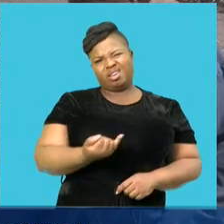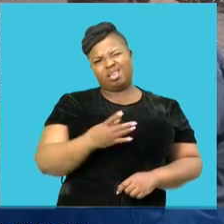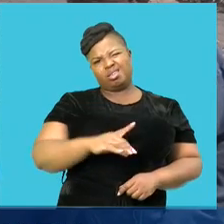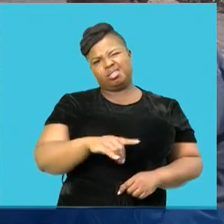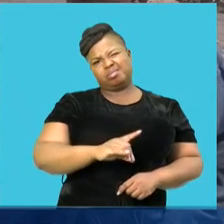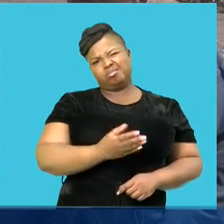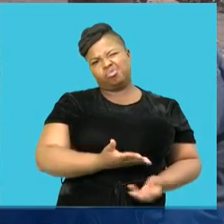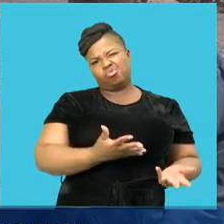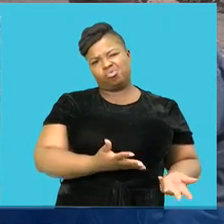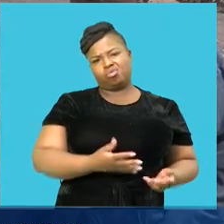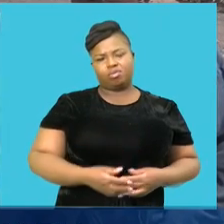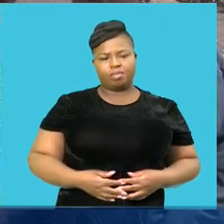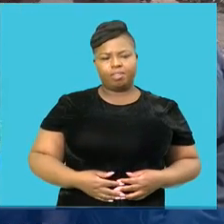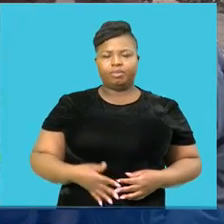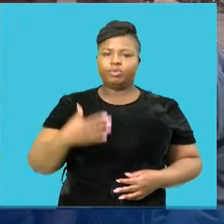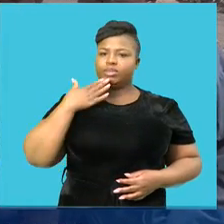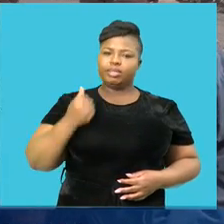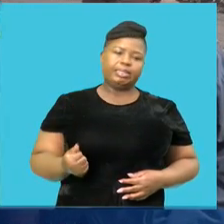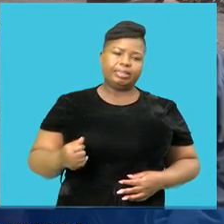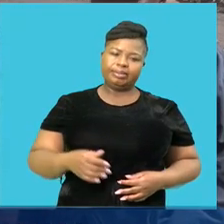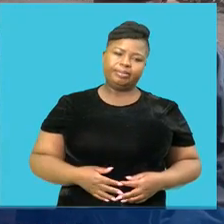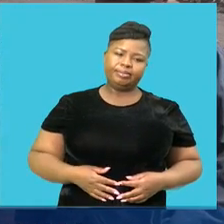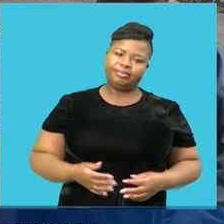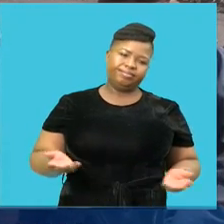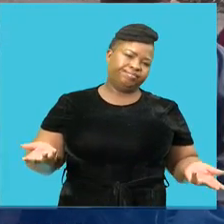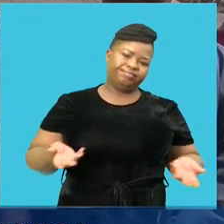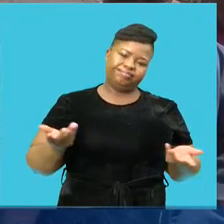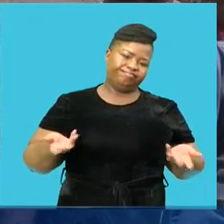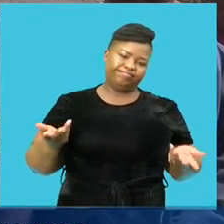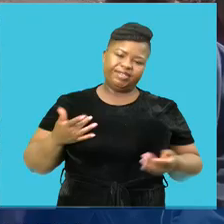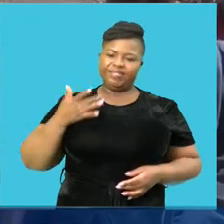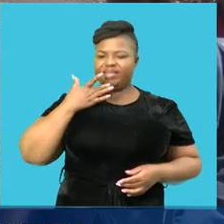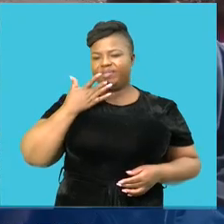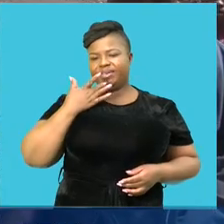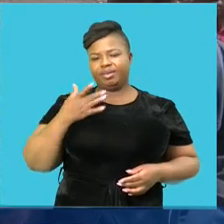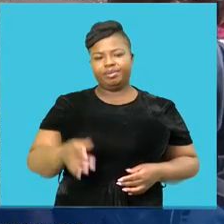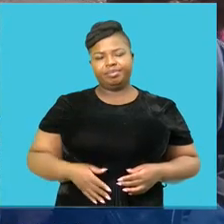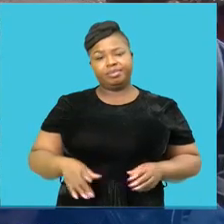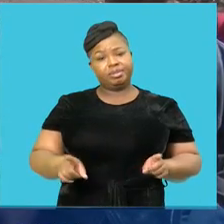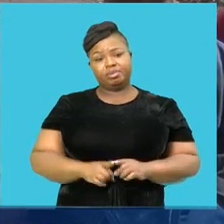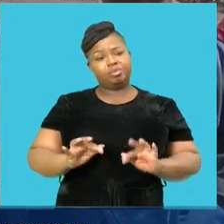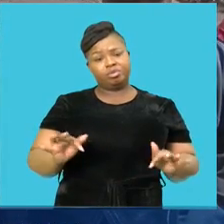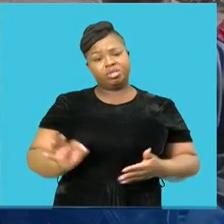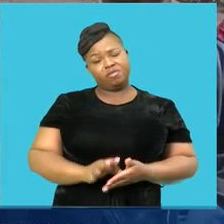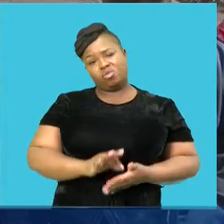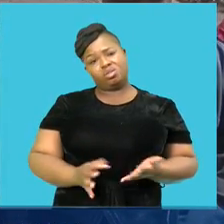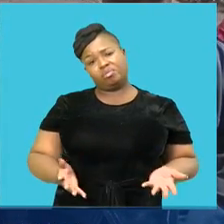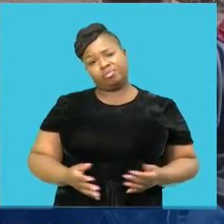njengesilwane so sicela nje senzele ifavor sithathwe njengabantu siyavote